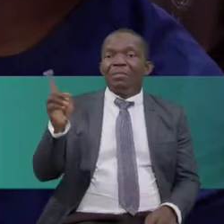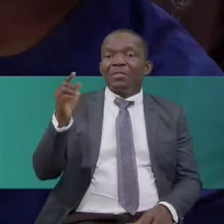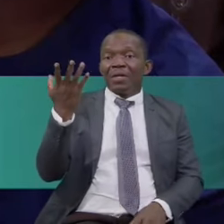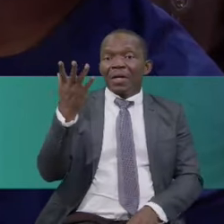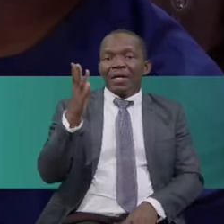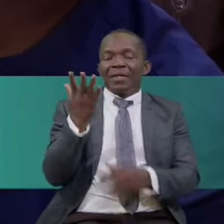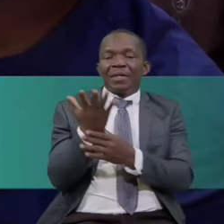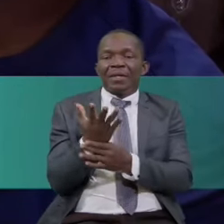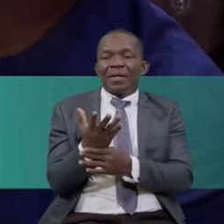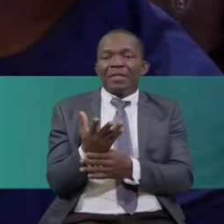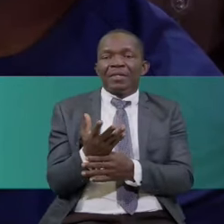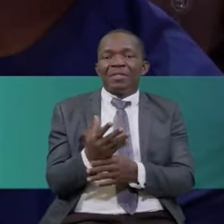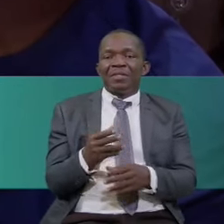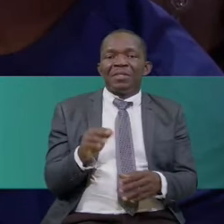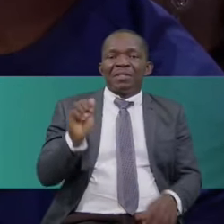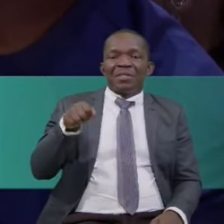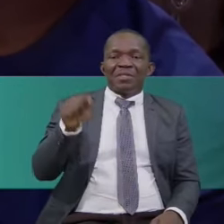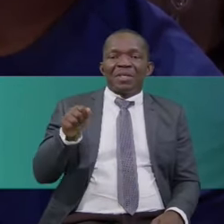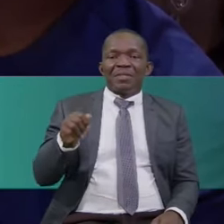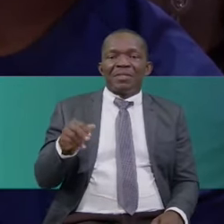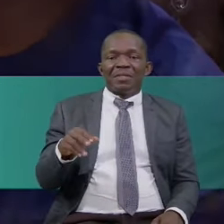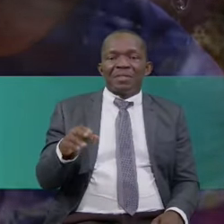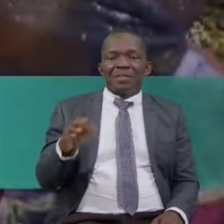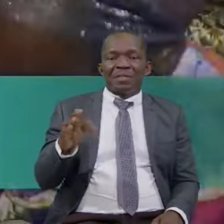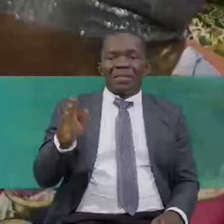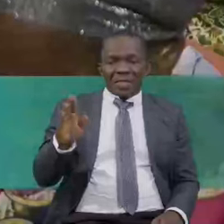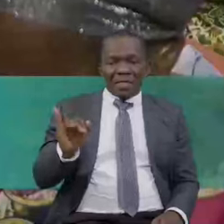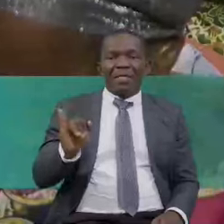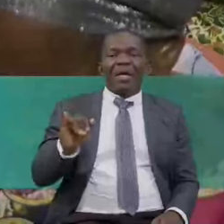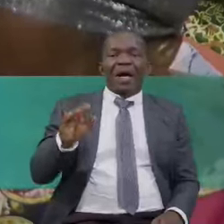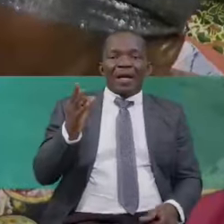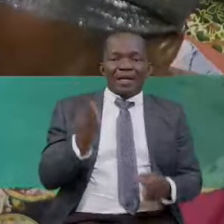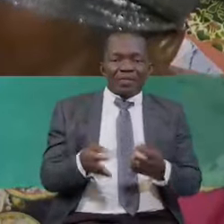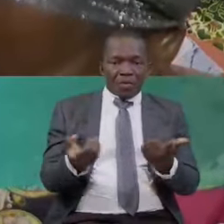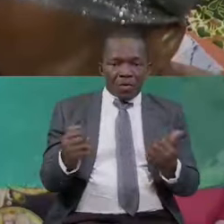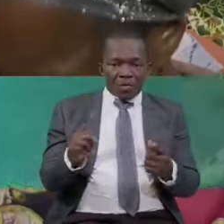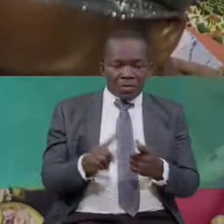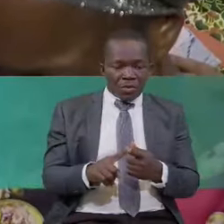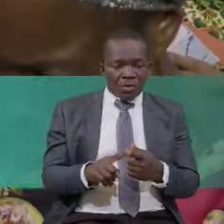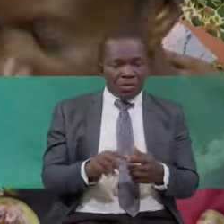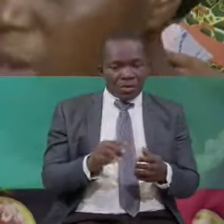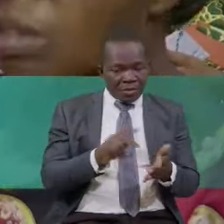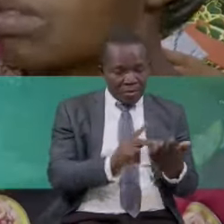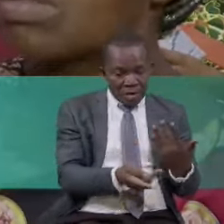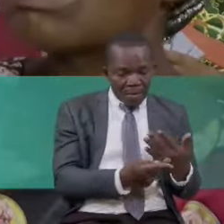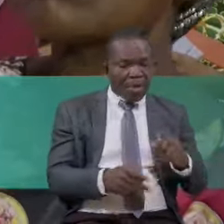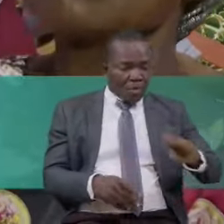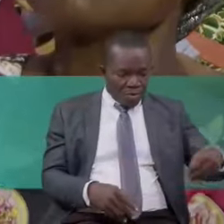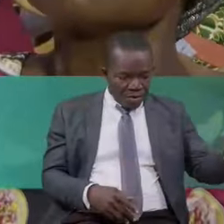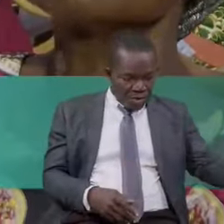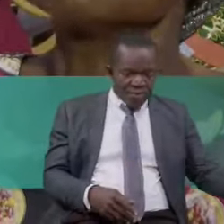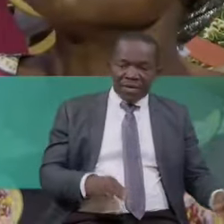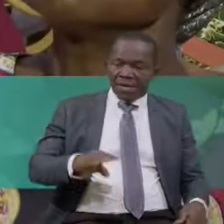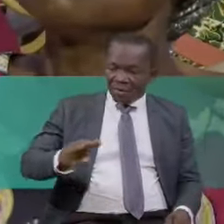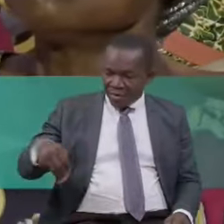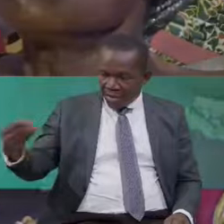je suis là tu n'as pas encore et je te donne pour toi et nous venons de l'autre côté maintenant du côté de la chale et nous